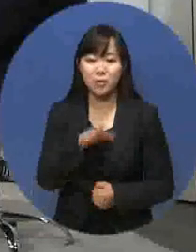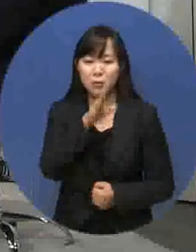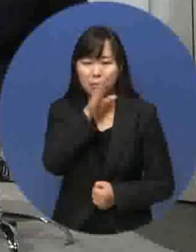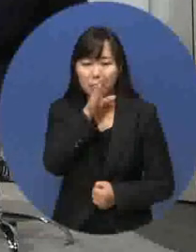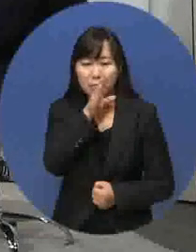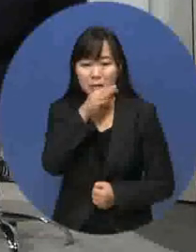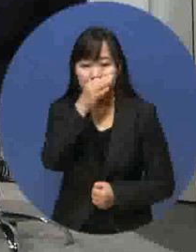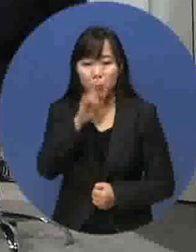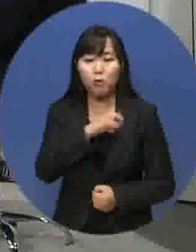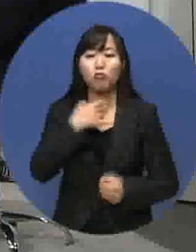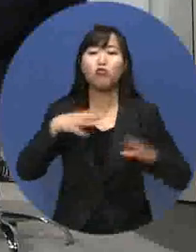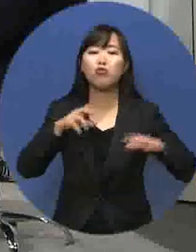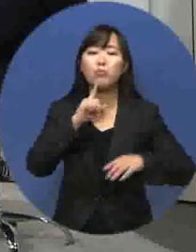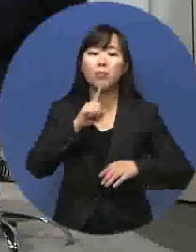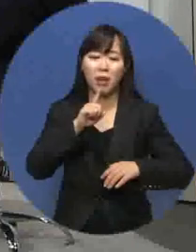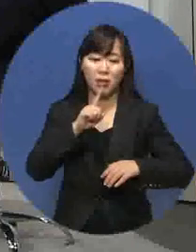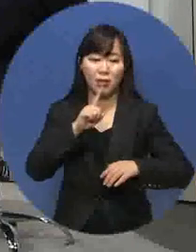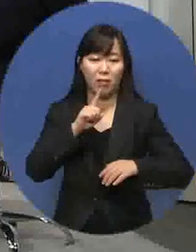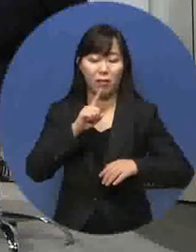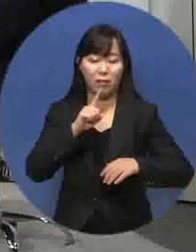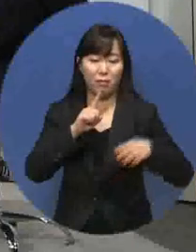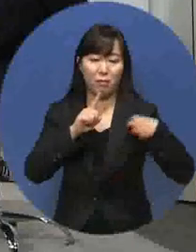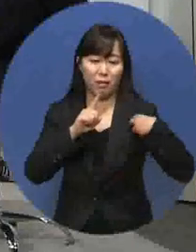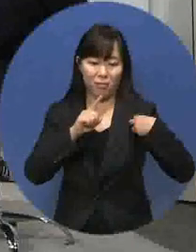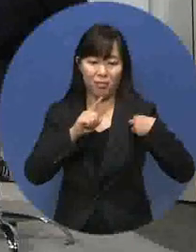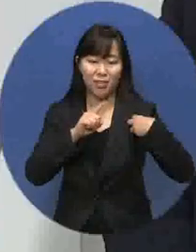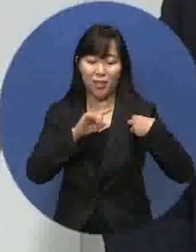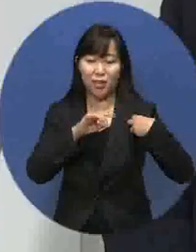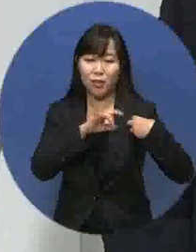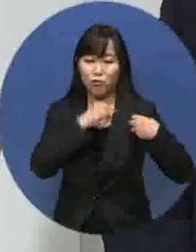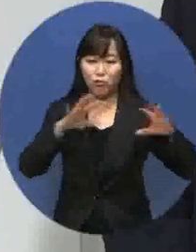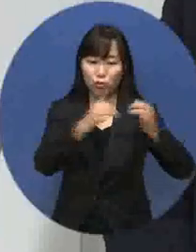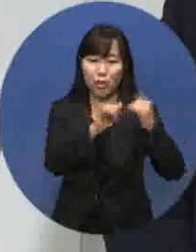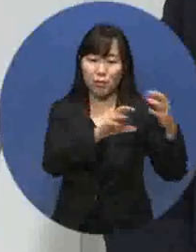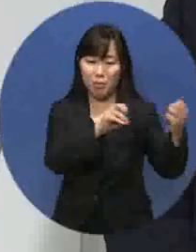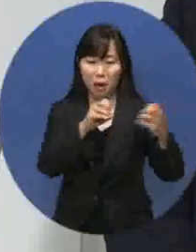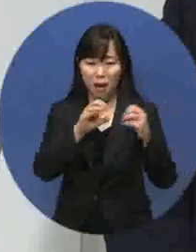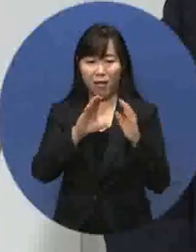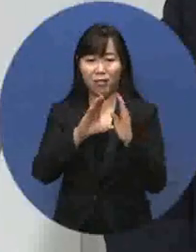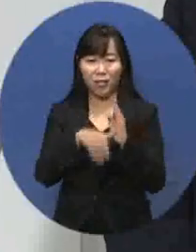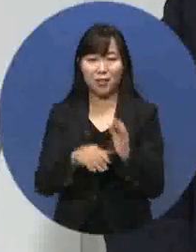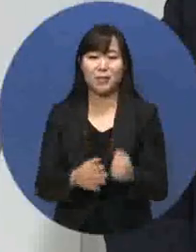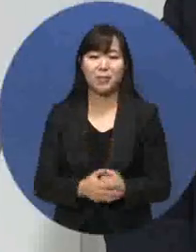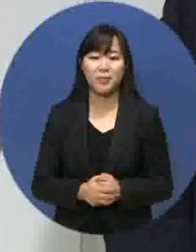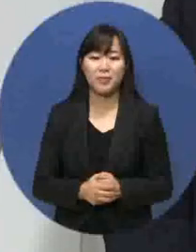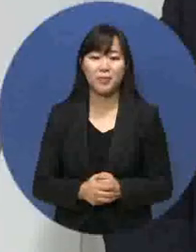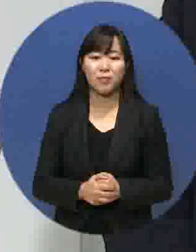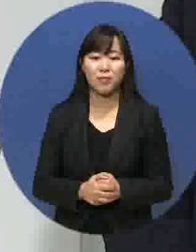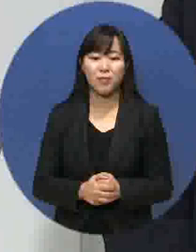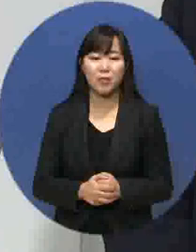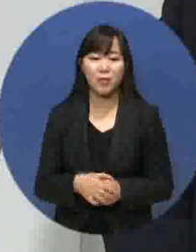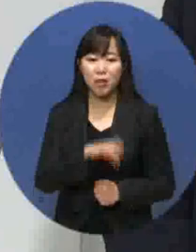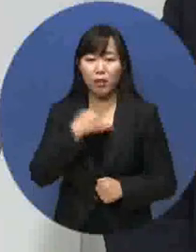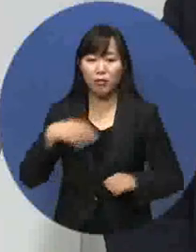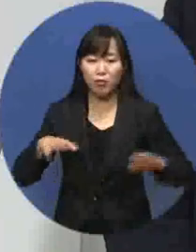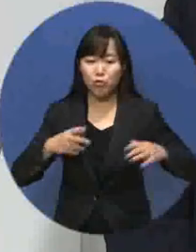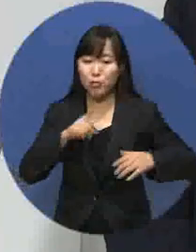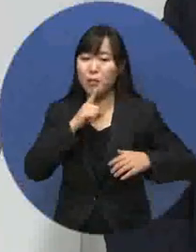힘들었던 건 제가 중국어를 해요, 선생님, 거기서. 중국 사람들하고 이제 얘기를 하는데,